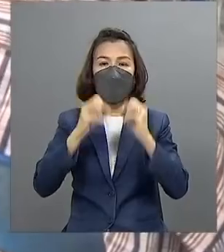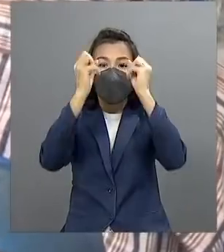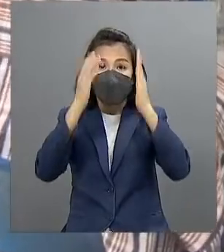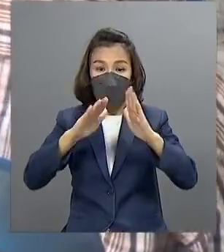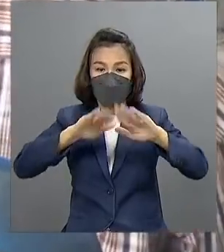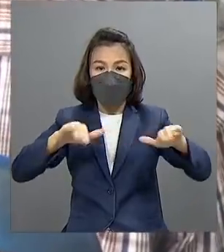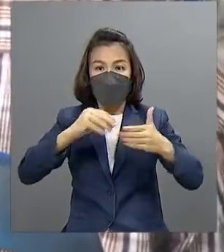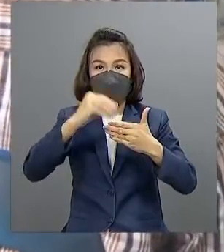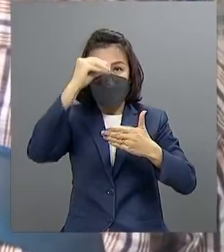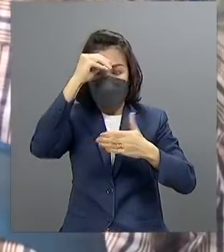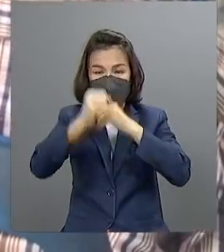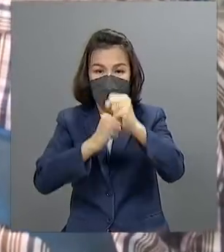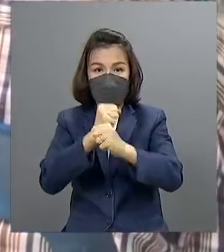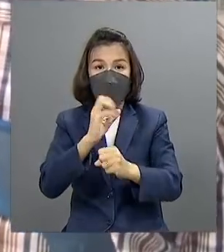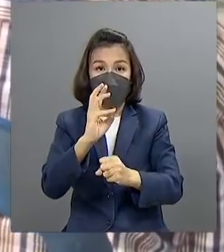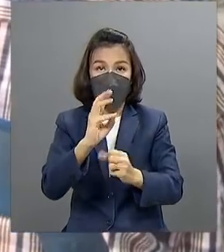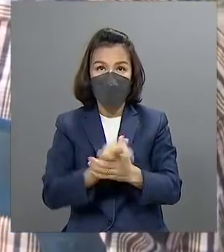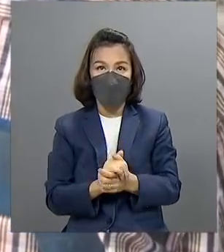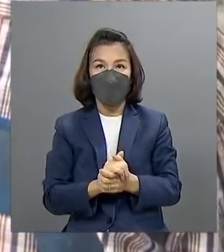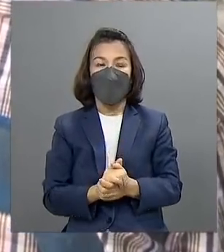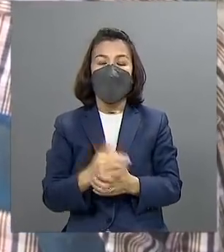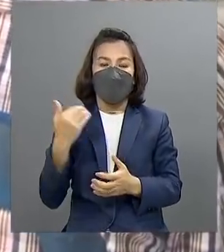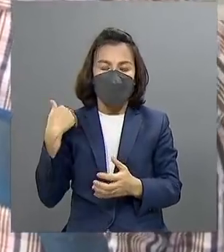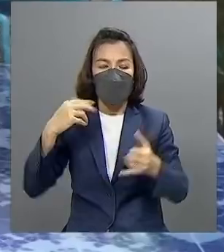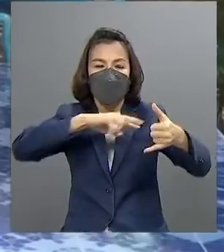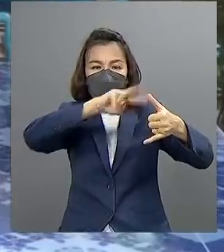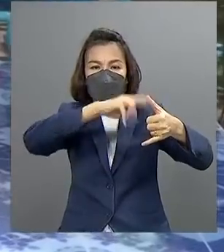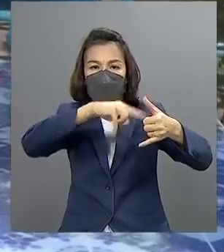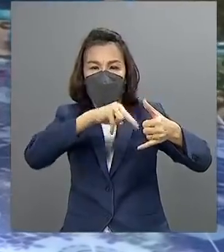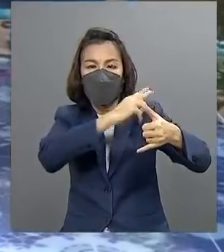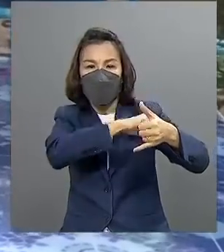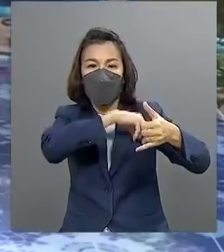6ปีล่าสุดก็มีผู้ป่วยรักษาตัวอยู่ในโรงพยาบาล 40คนค่ะ